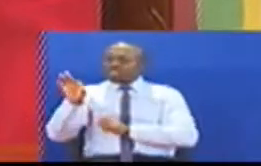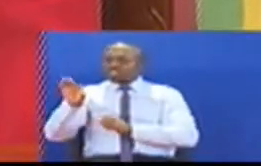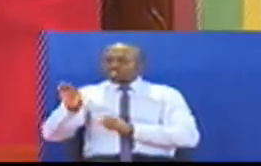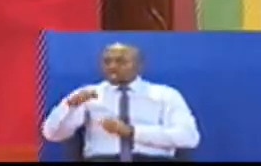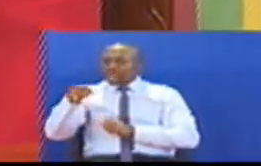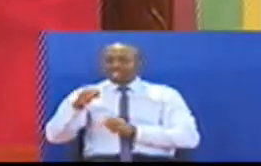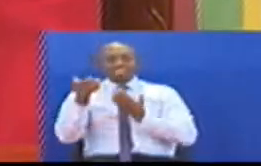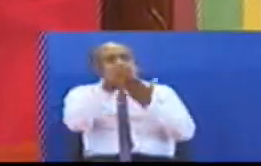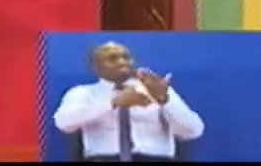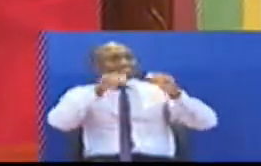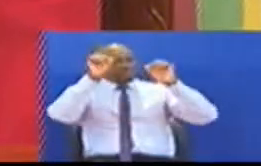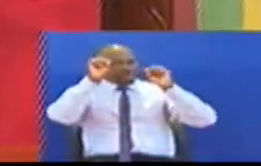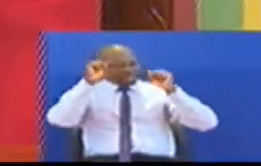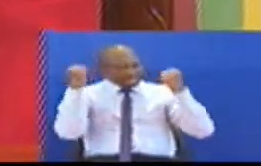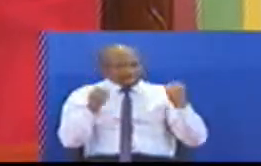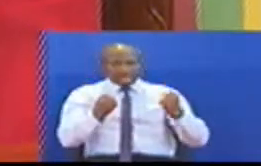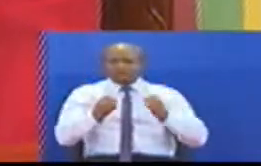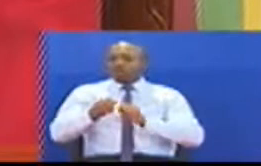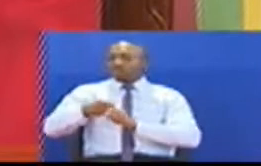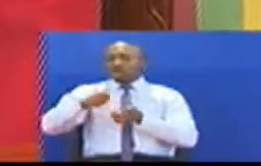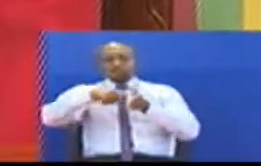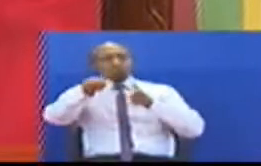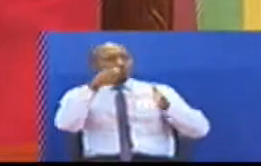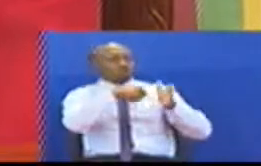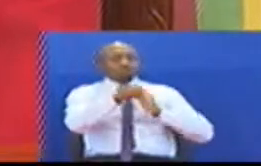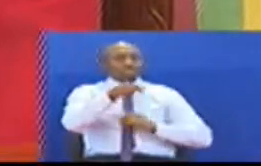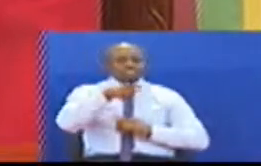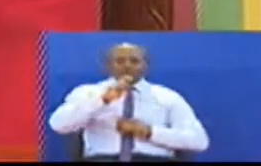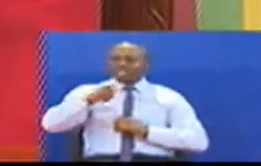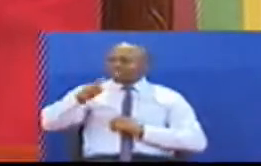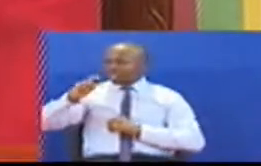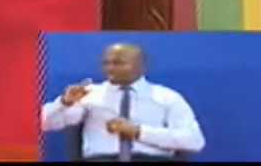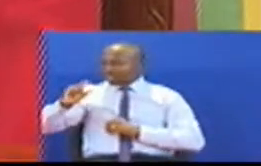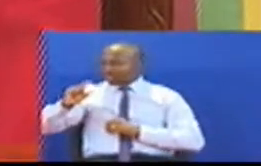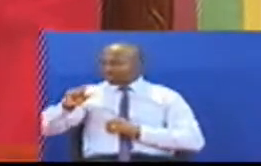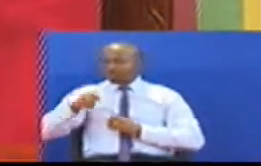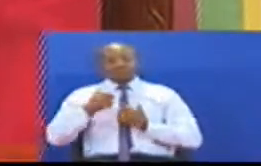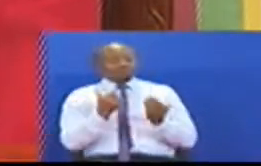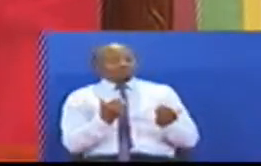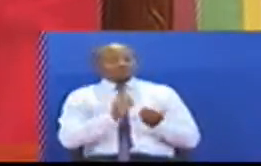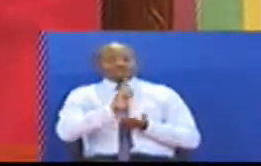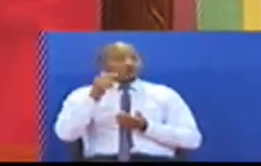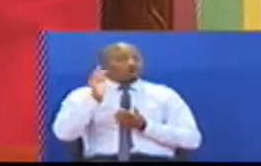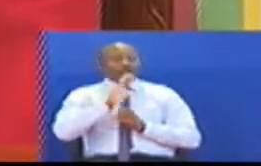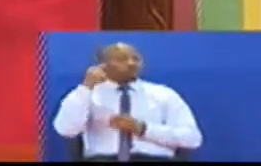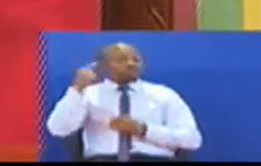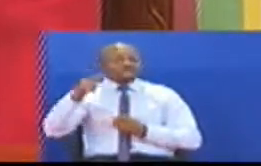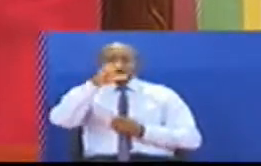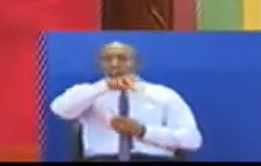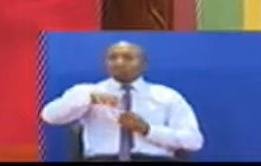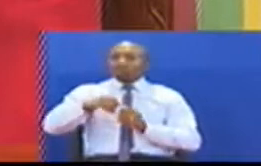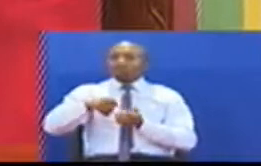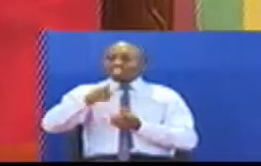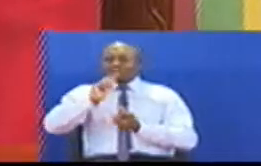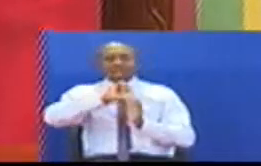kama sio Tanzania lakini dunia nzima wananua chai, na wala hatujawahi kusikia soko la chai limeshuka bei. Leo hii wa